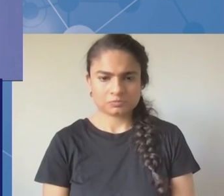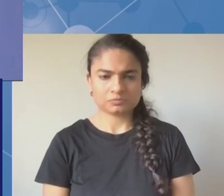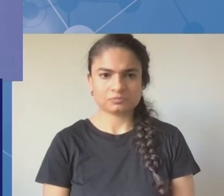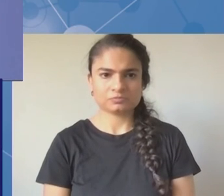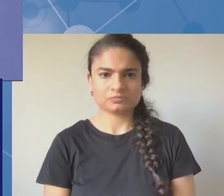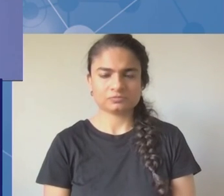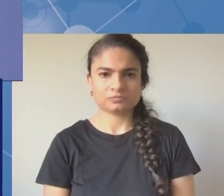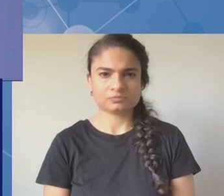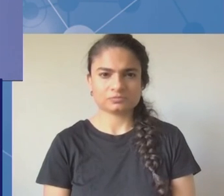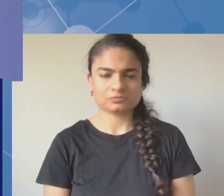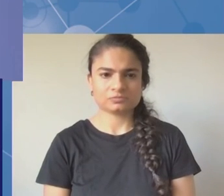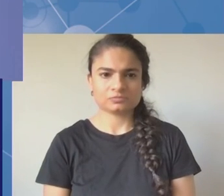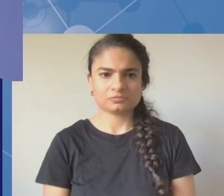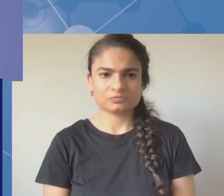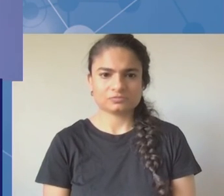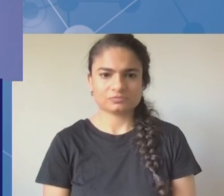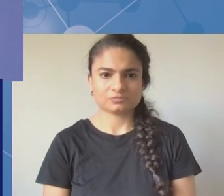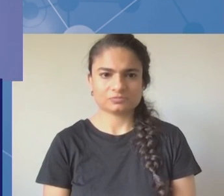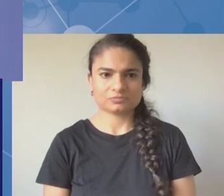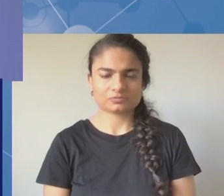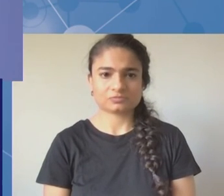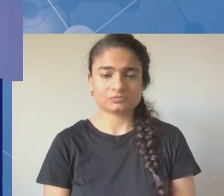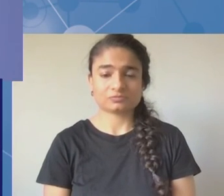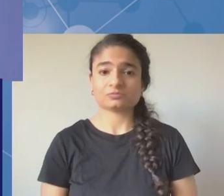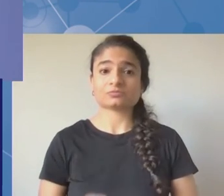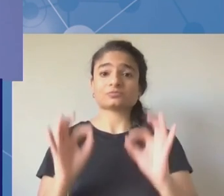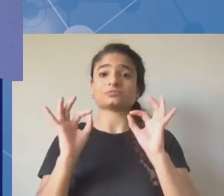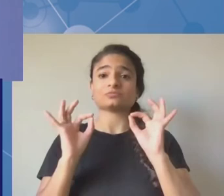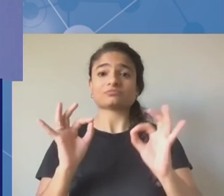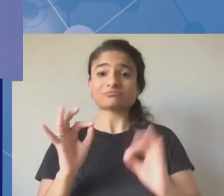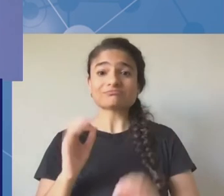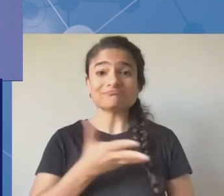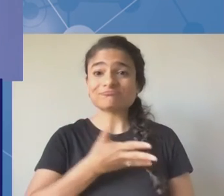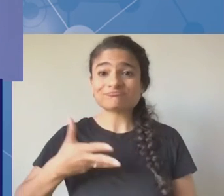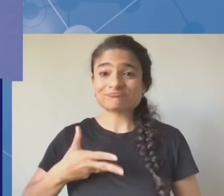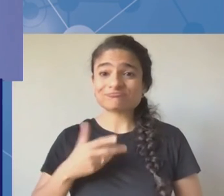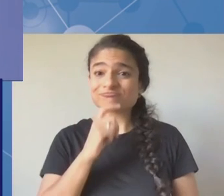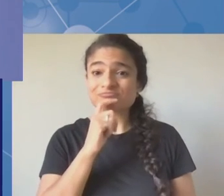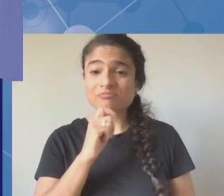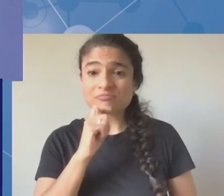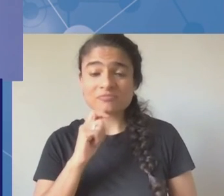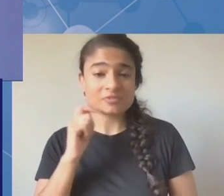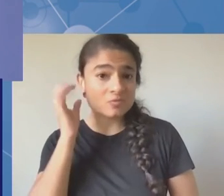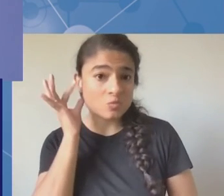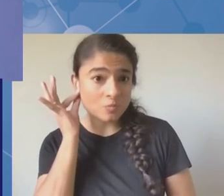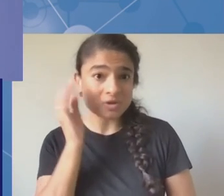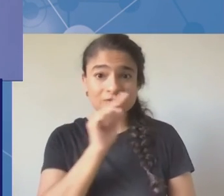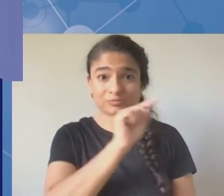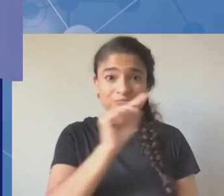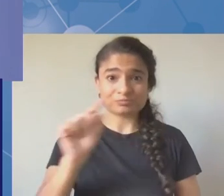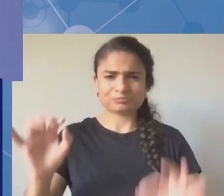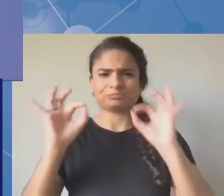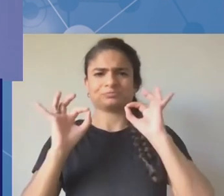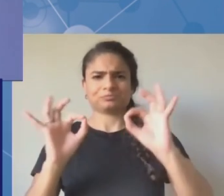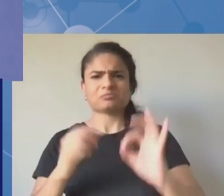воспользуйтесь им. Я хочу сказать несколько слов по-французски, потому что ООН — это не только английский язык.